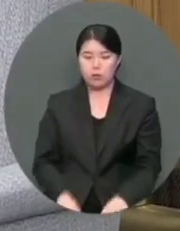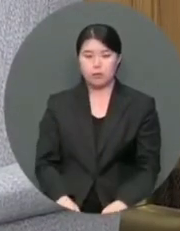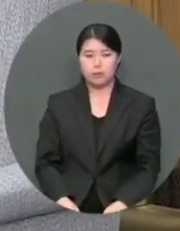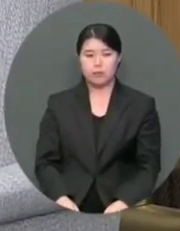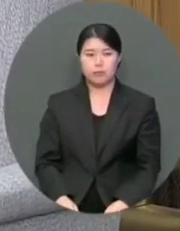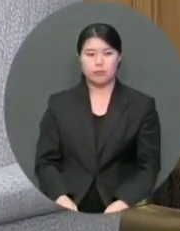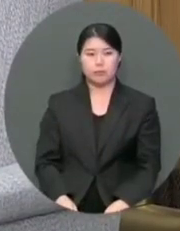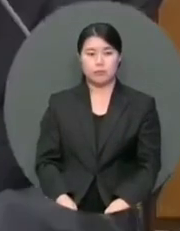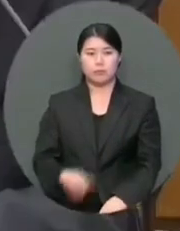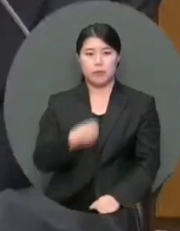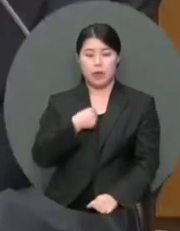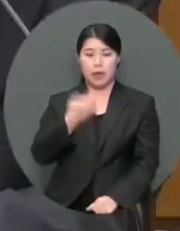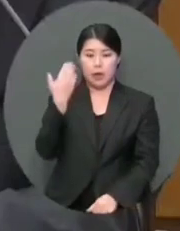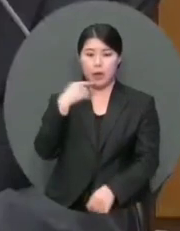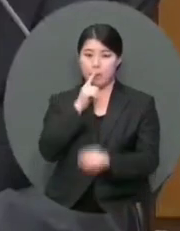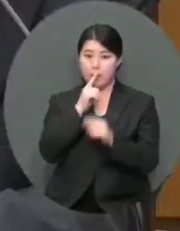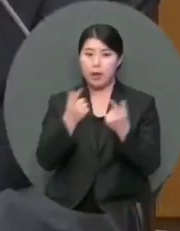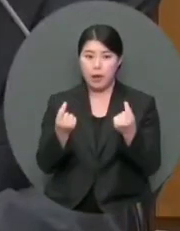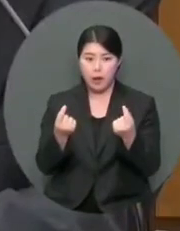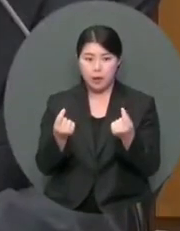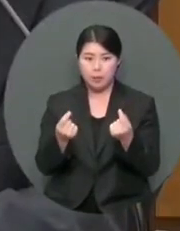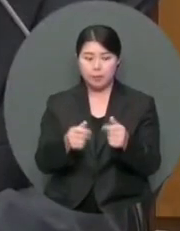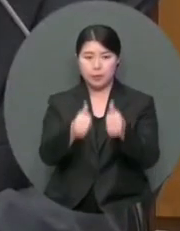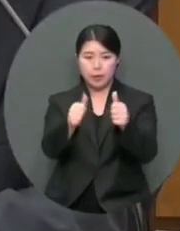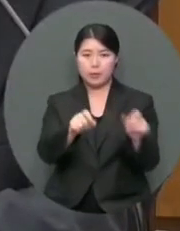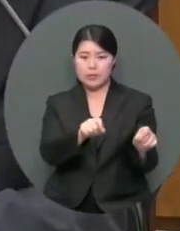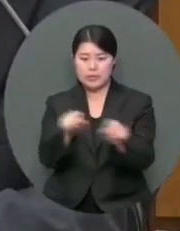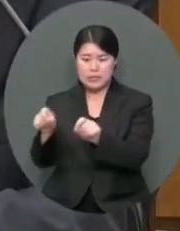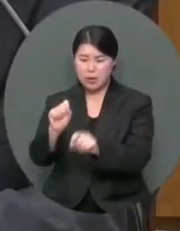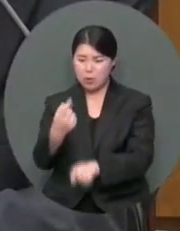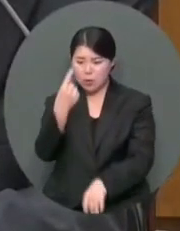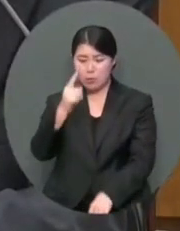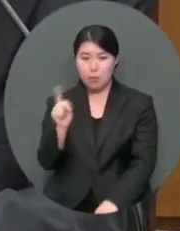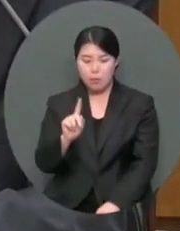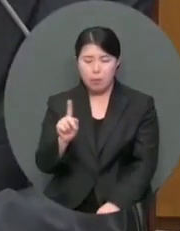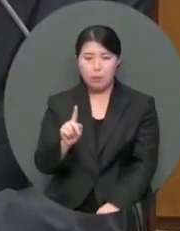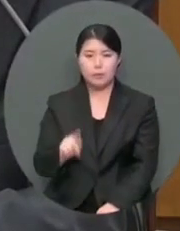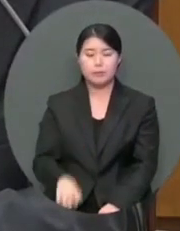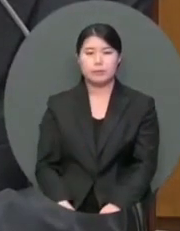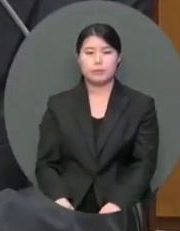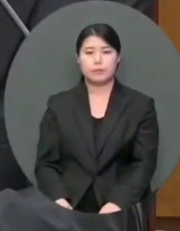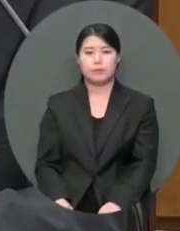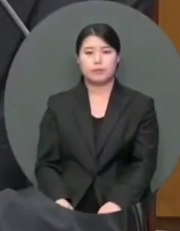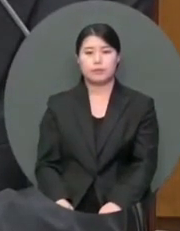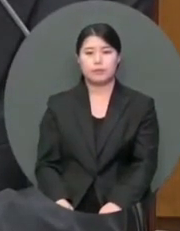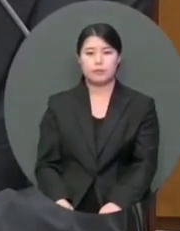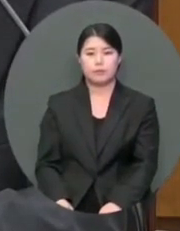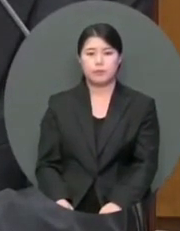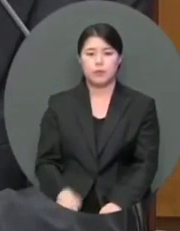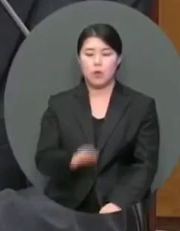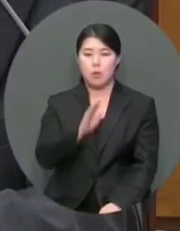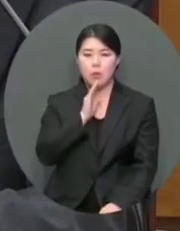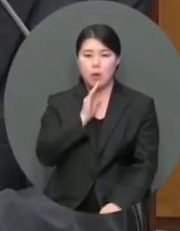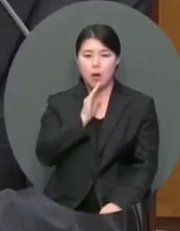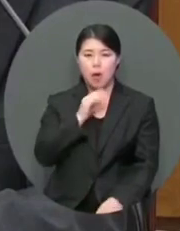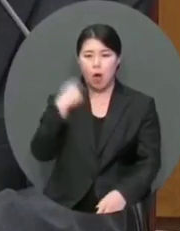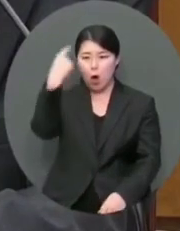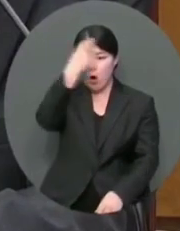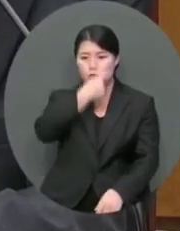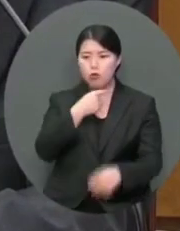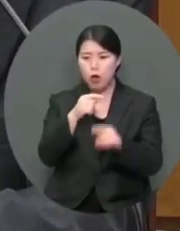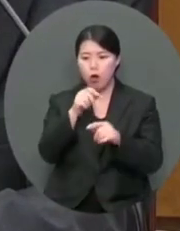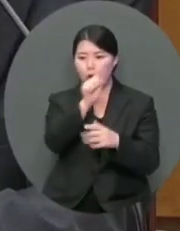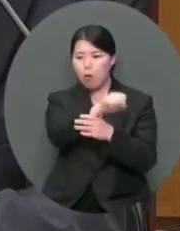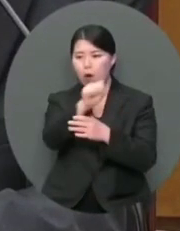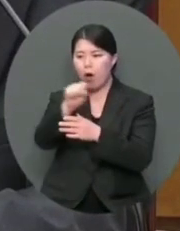제가 인사말에도 말씀드렸다시피 재판 지체의 원인은 정말 목이 여러 개 달린 히드라처럼